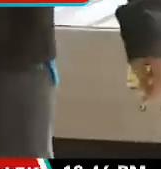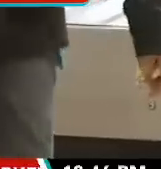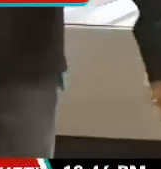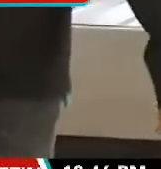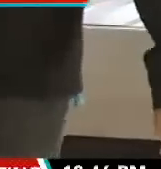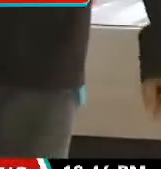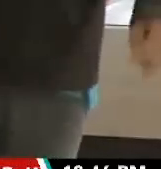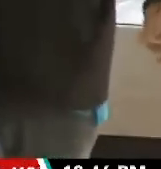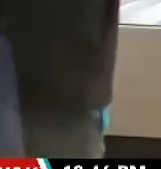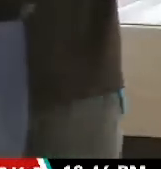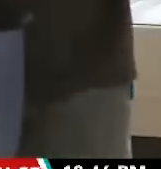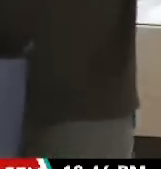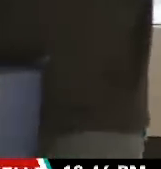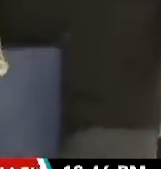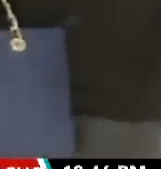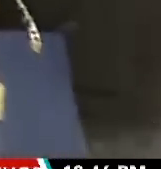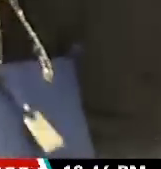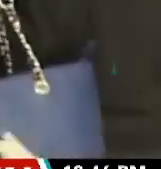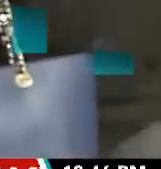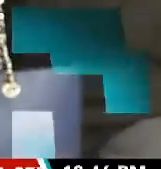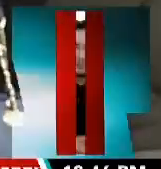maniningil para rito.